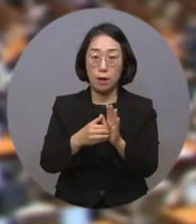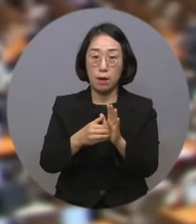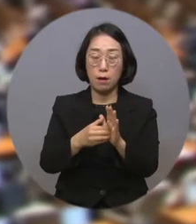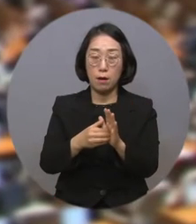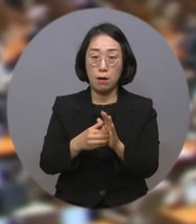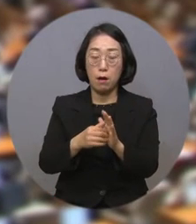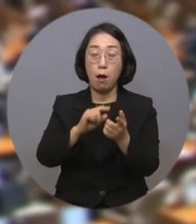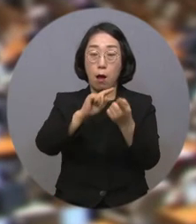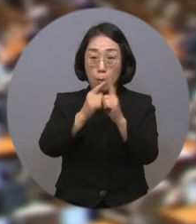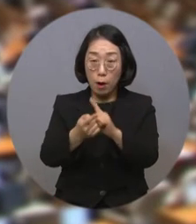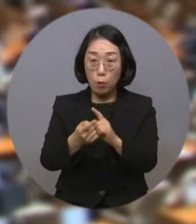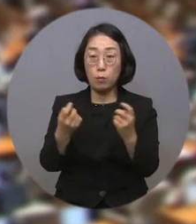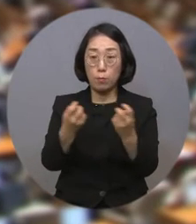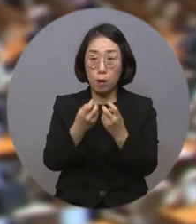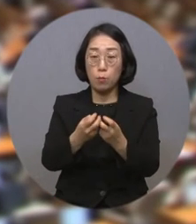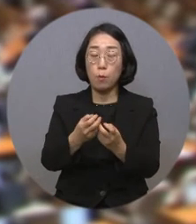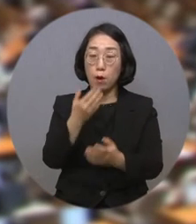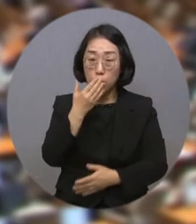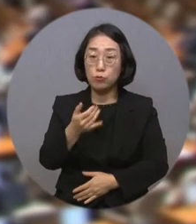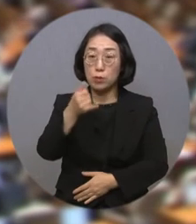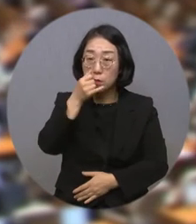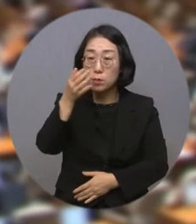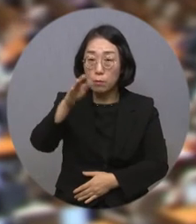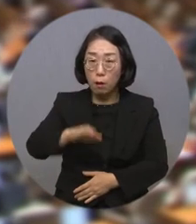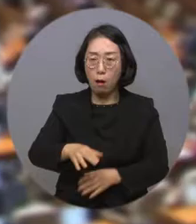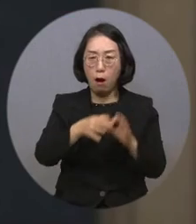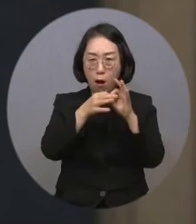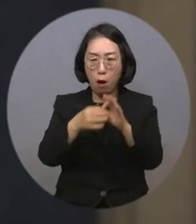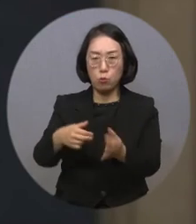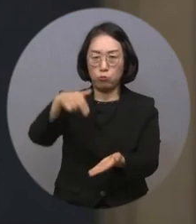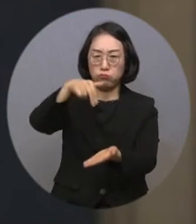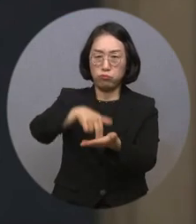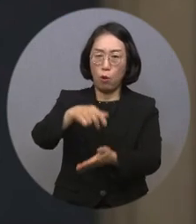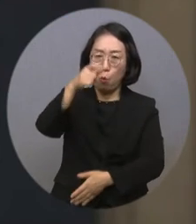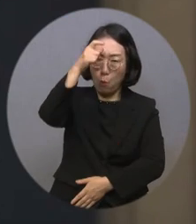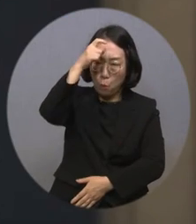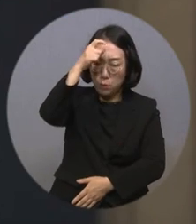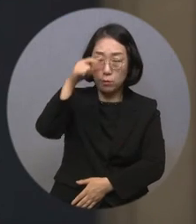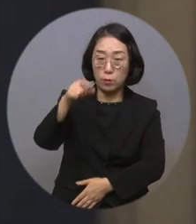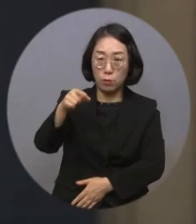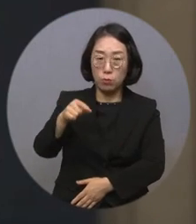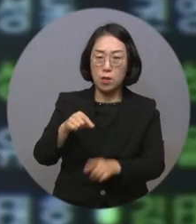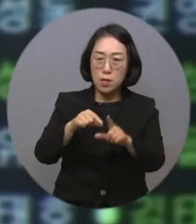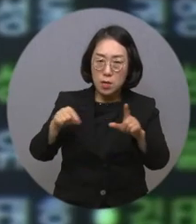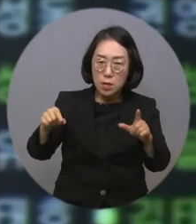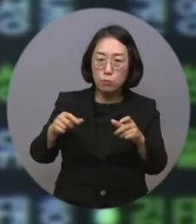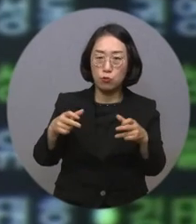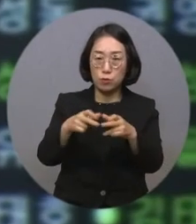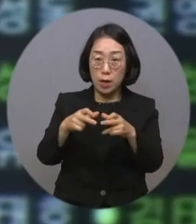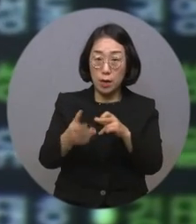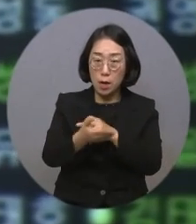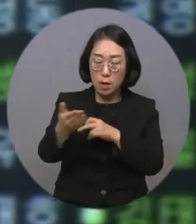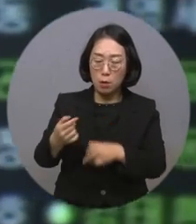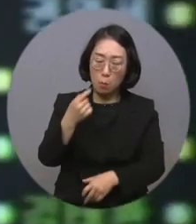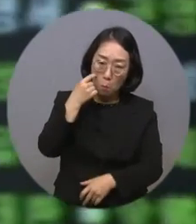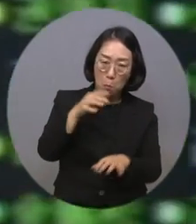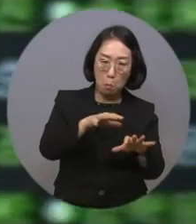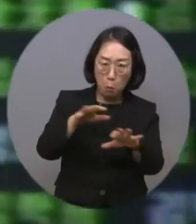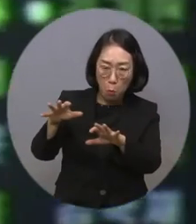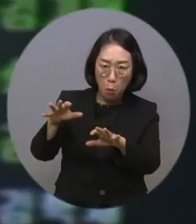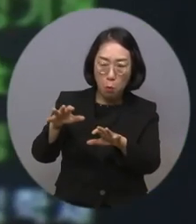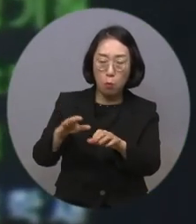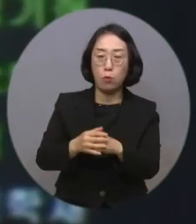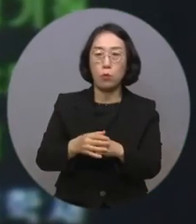대체 의사 표시 방식이 있음에도 길이 픽을 방식을 고수하는 것은 일부 장애인 의원들의 장애를 부각시키고